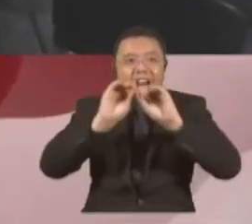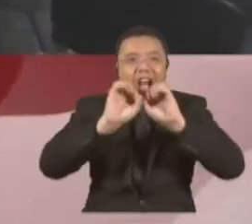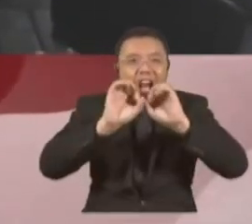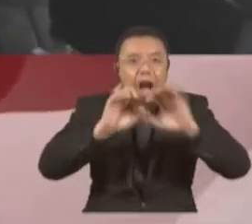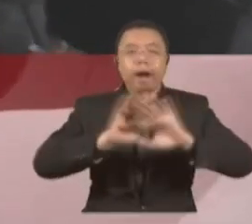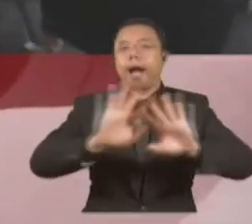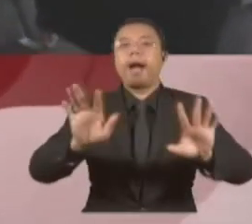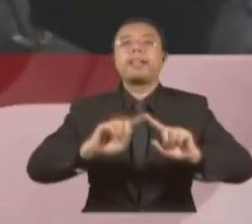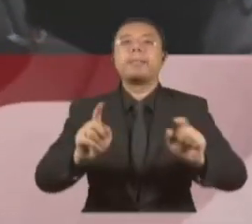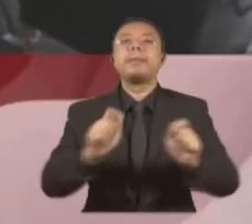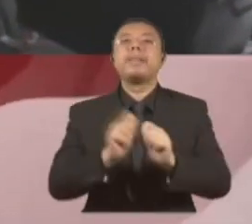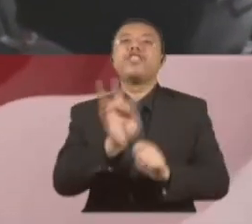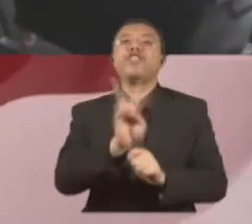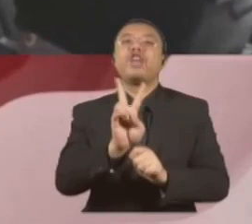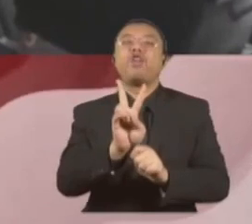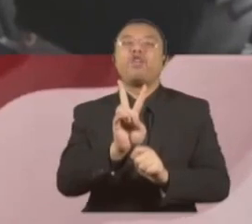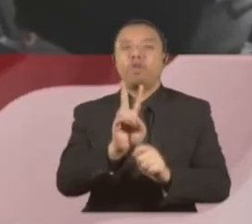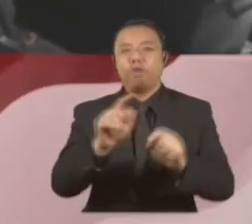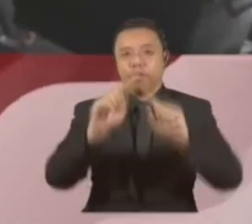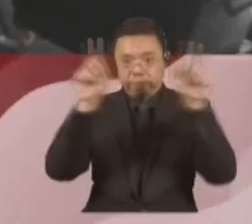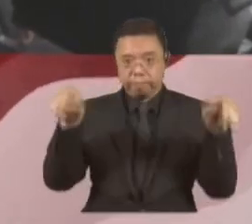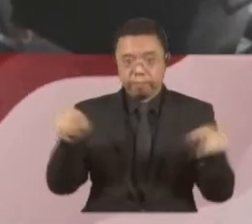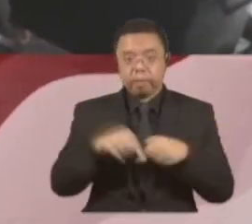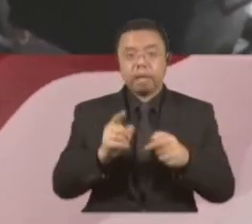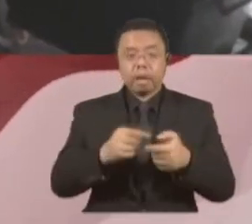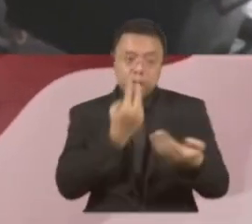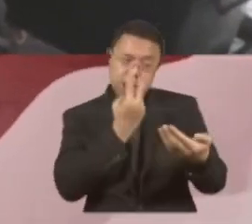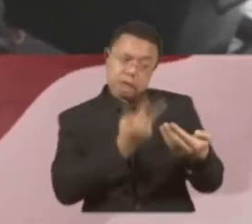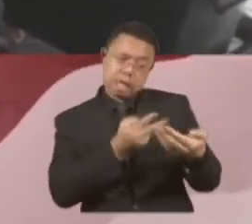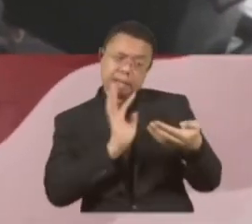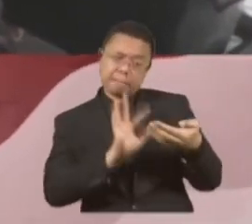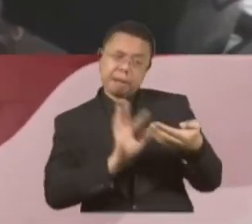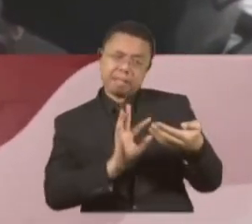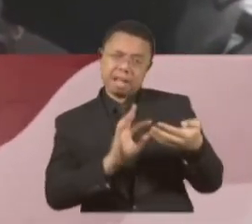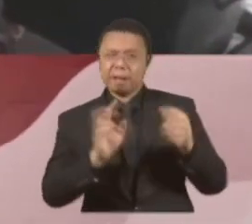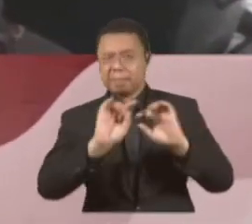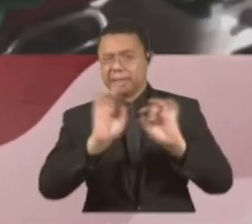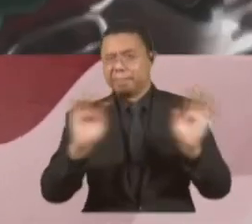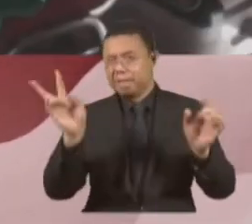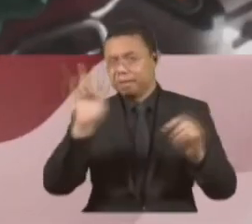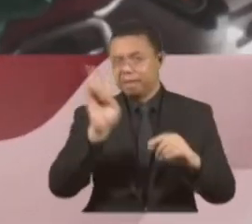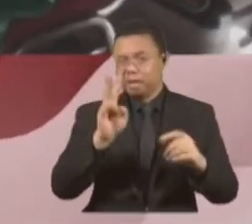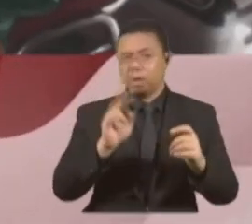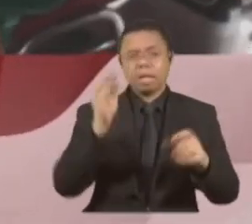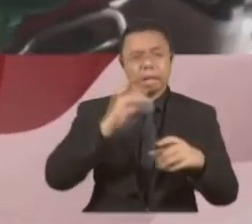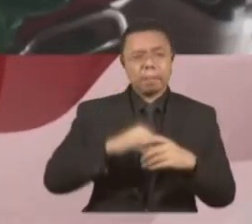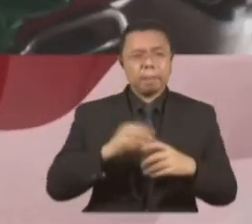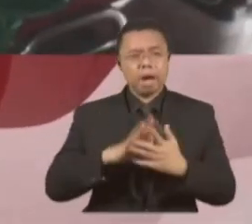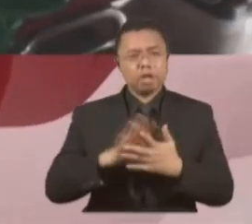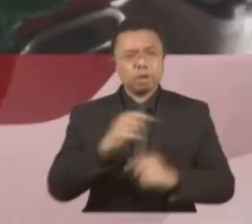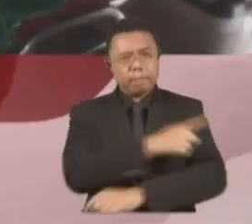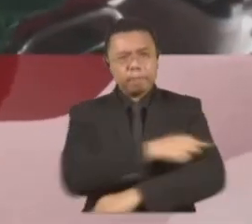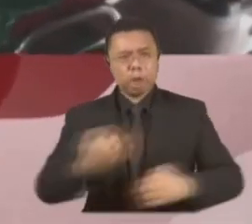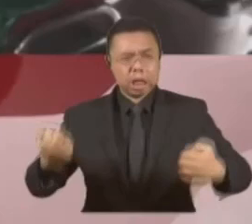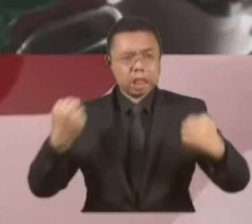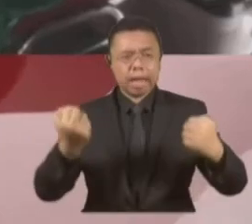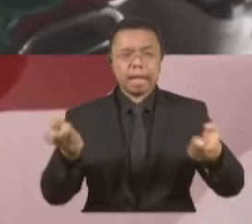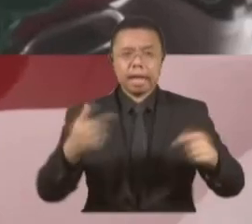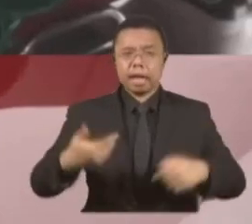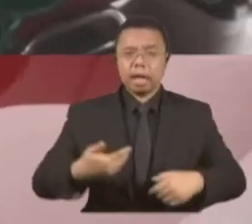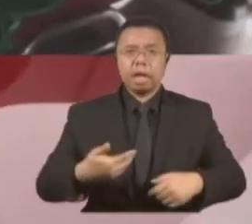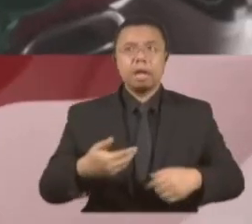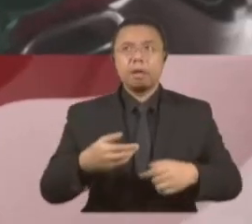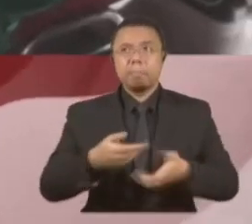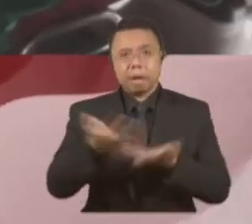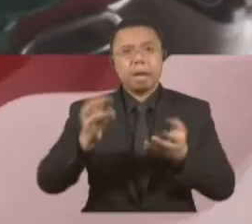cukup dengan kita membuat video yang kalau dilihat nih banyak banget kan konten-konten kreator ya termasuk tenaga kesehatan yang jadi konten